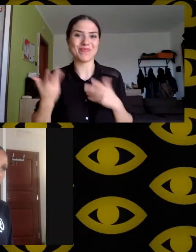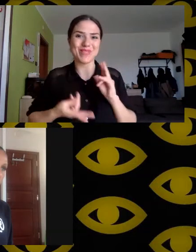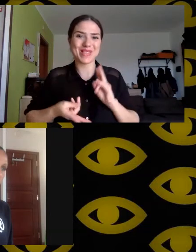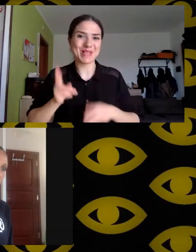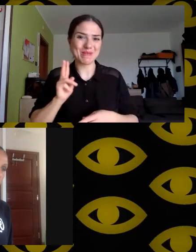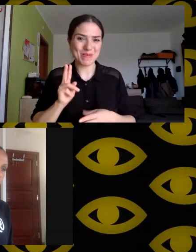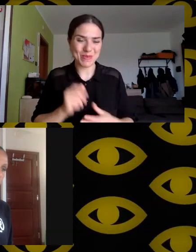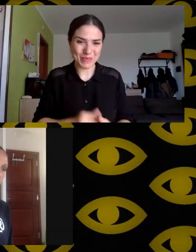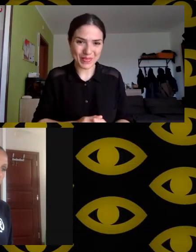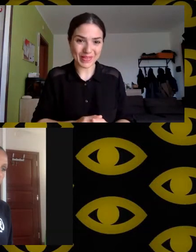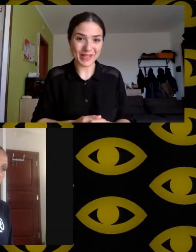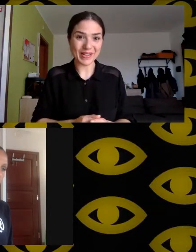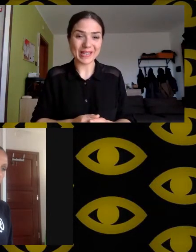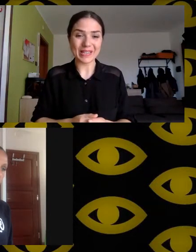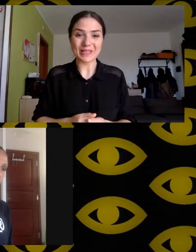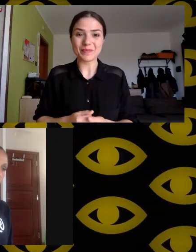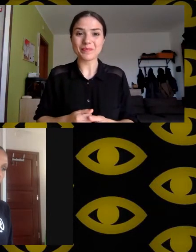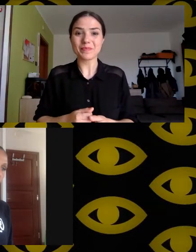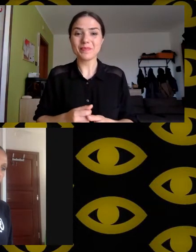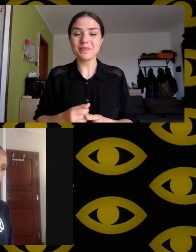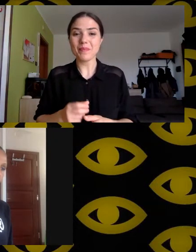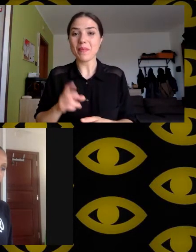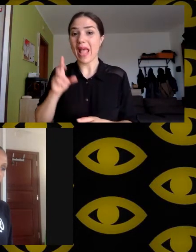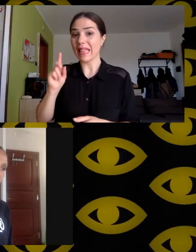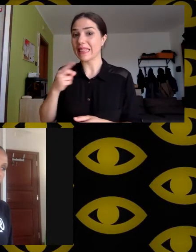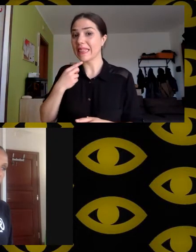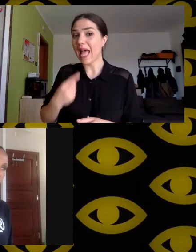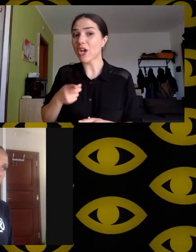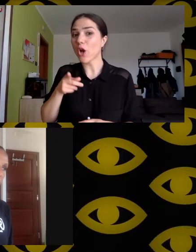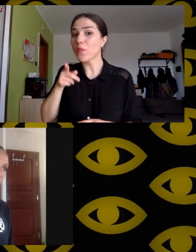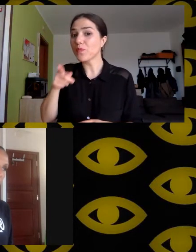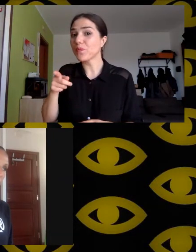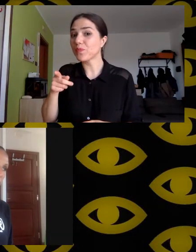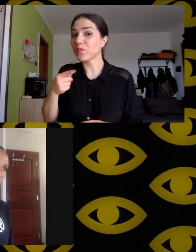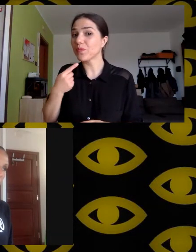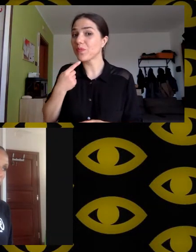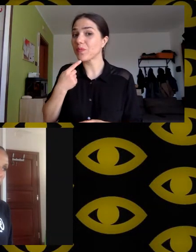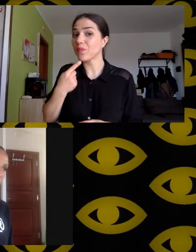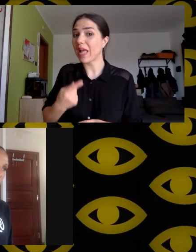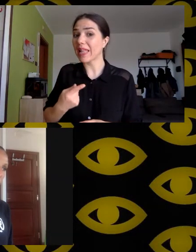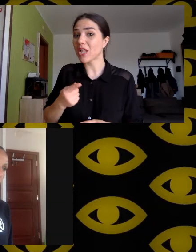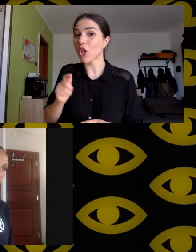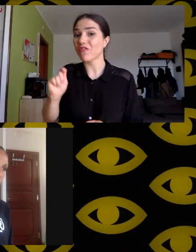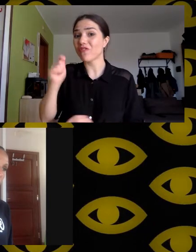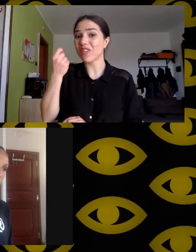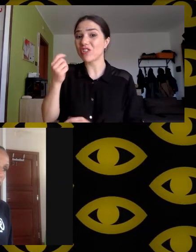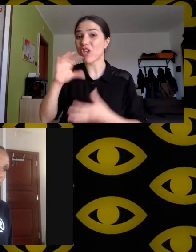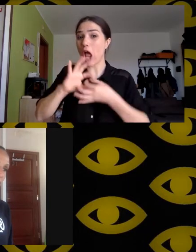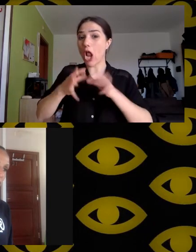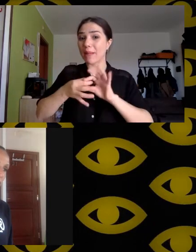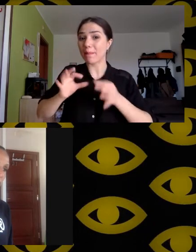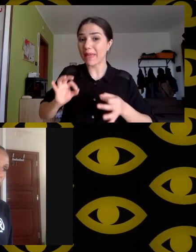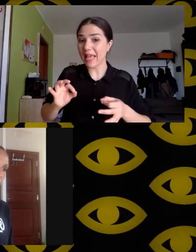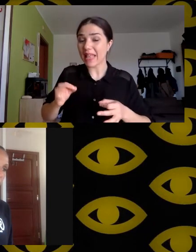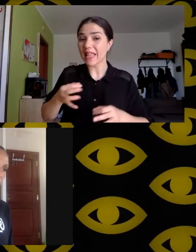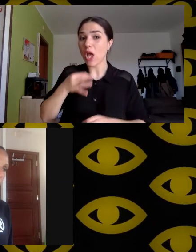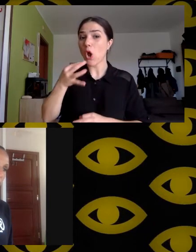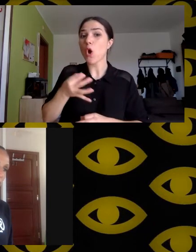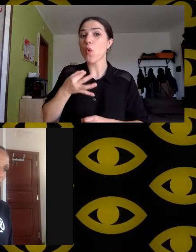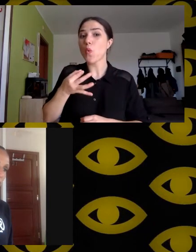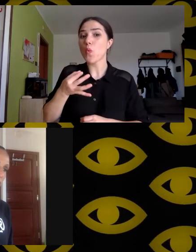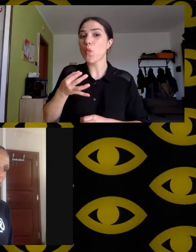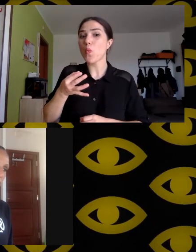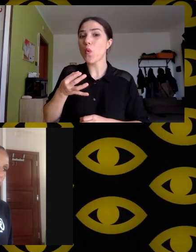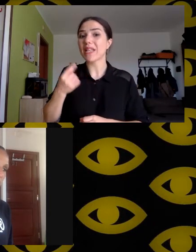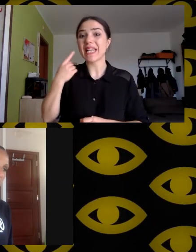sfuggisse, chiaramente con tante interviste è molto possibile, hai detto che in quello vincere un'Olimpiade vuol dire anche sentirsi che hai